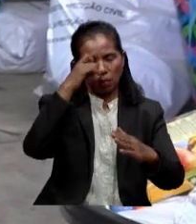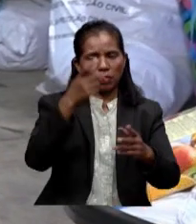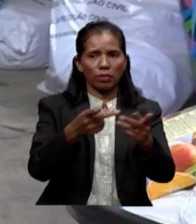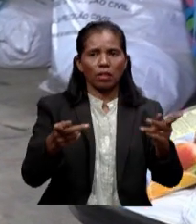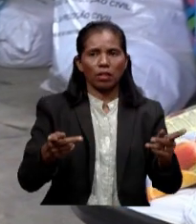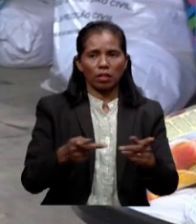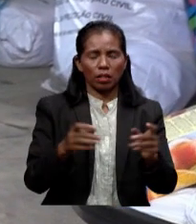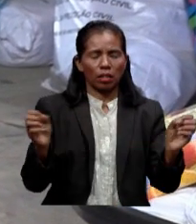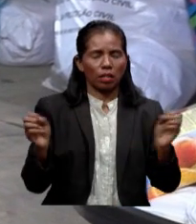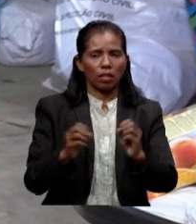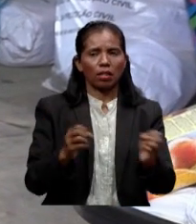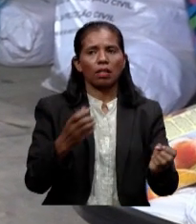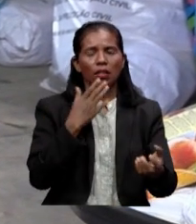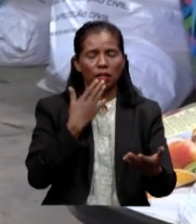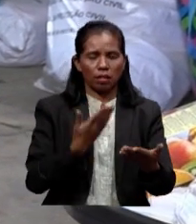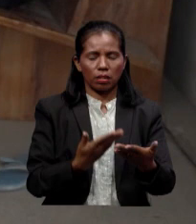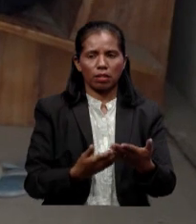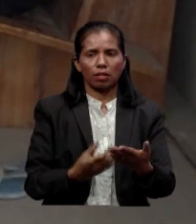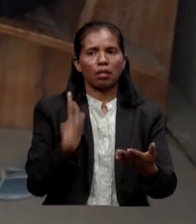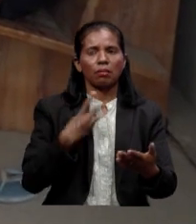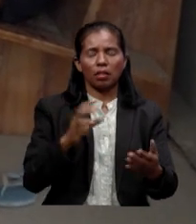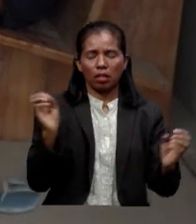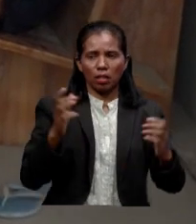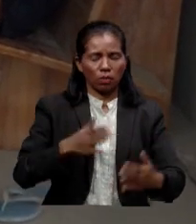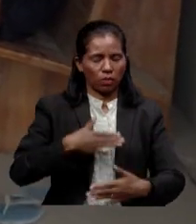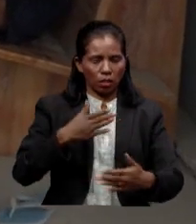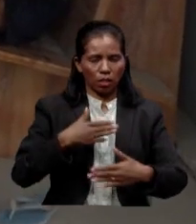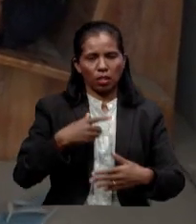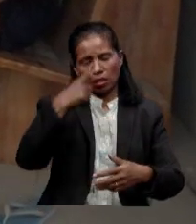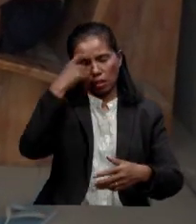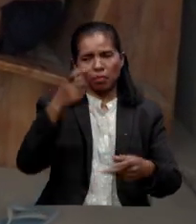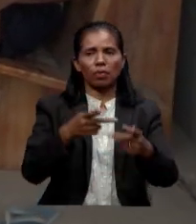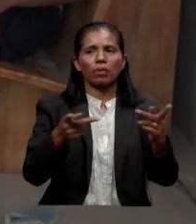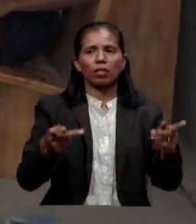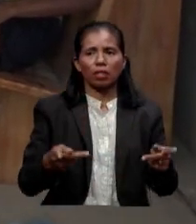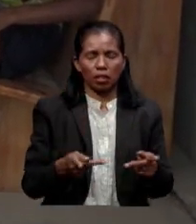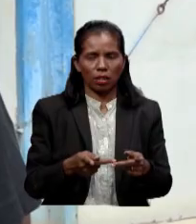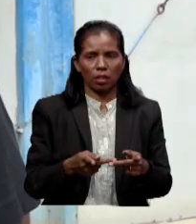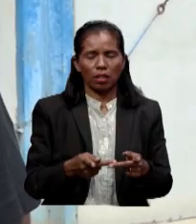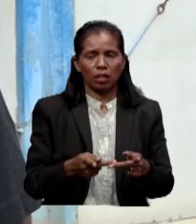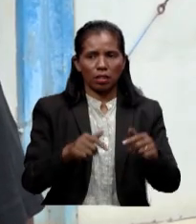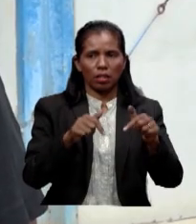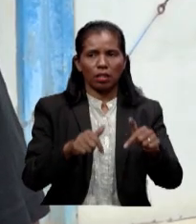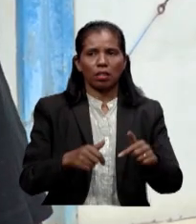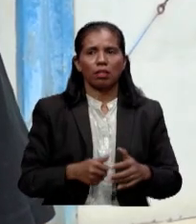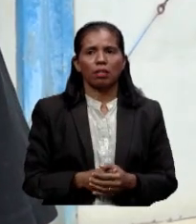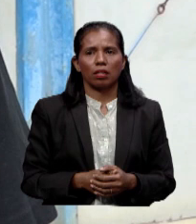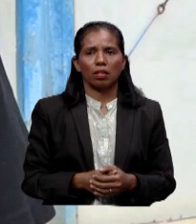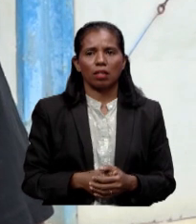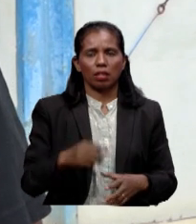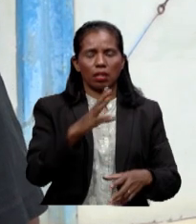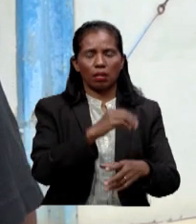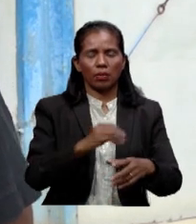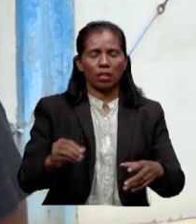la suficiente. Maiane, larum contente tuan, tamba Fatem, né? Sala ida, mãe, keluarga na entolo e a sala